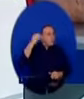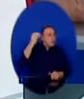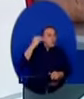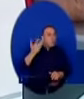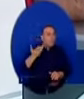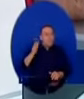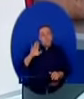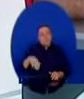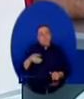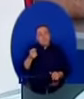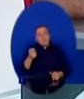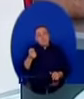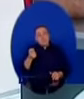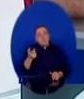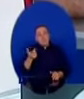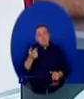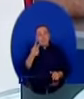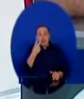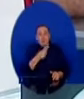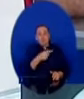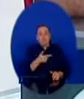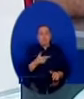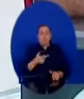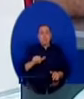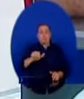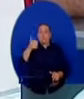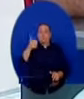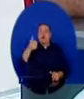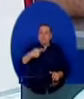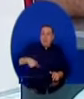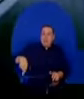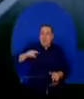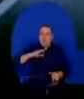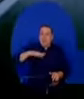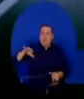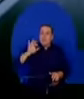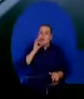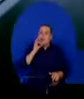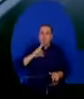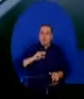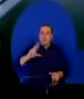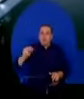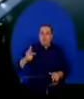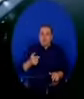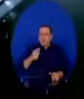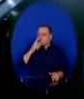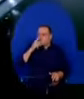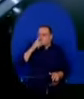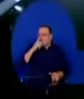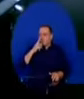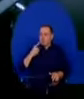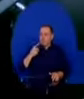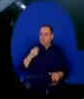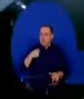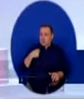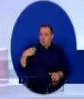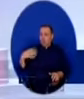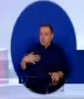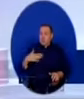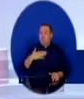וקצת לראות את זה. במיוחד לאנשים בגילנו, כן. תראי, אנחנו אמורים בתור תאבי חיים